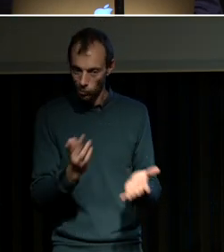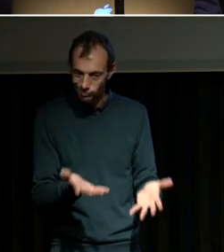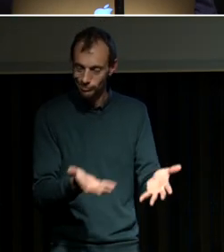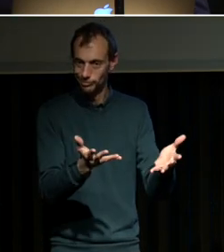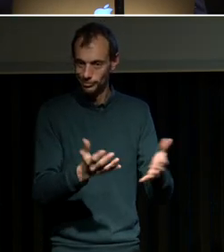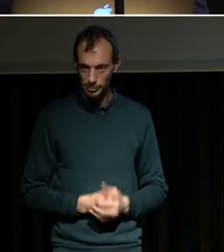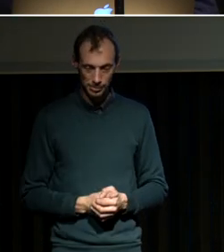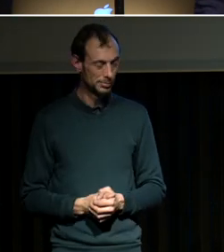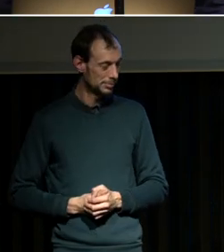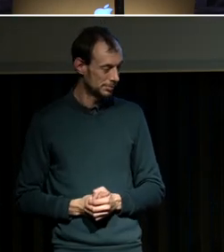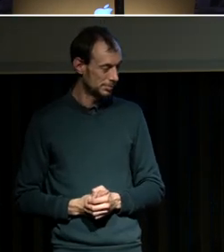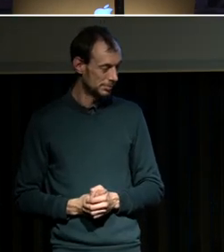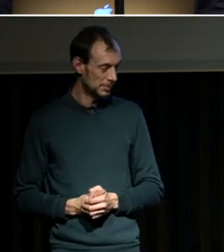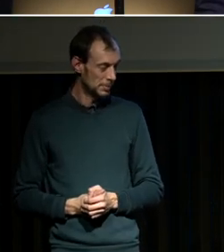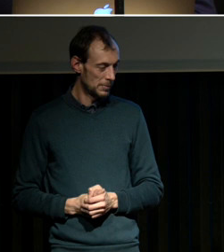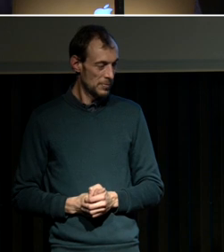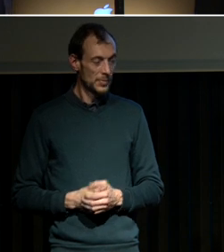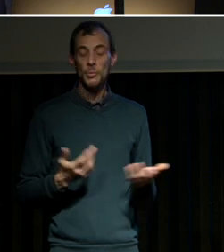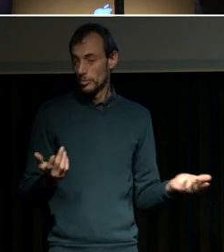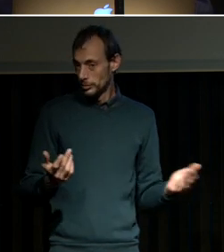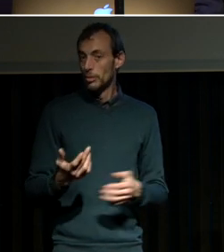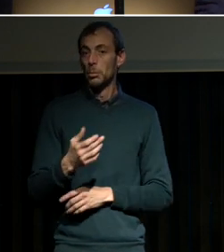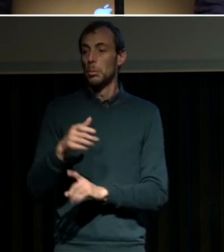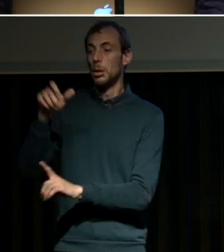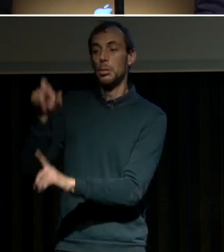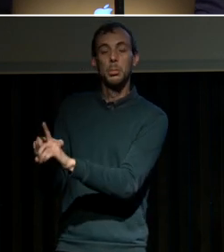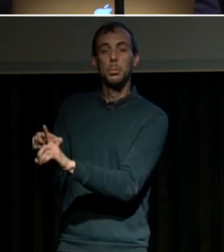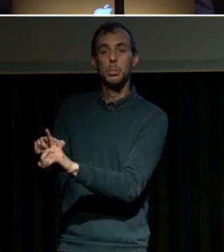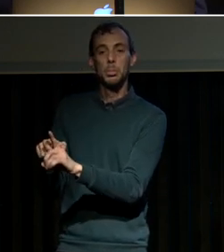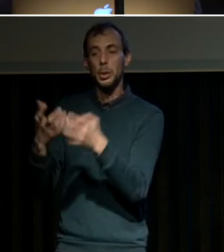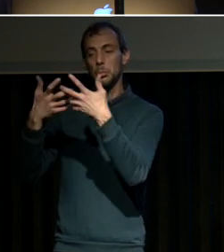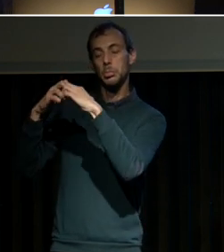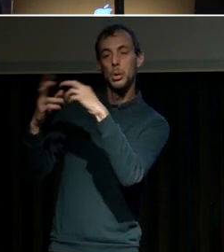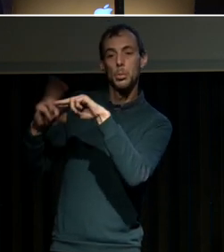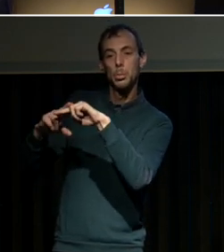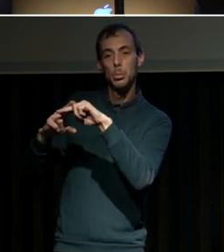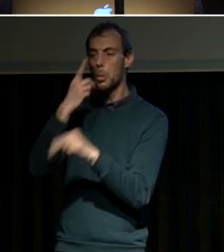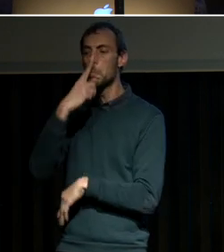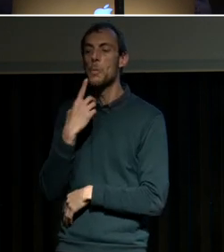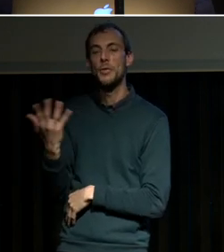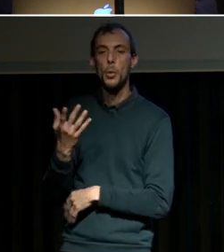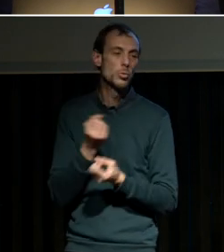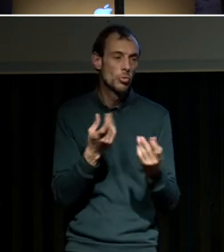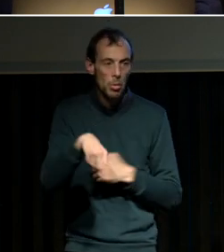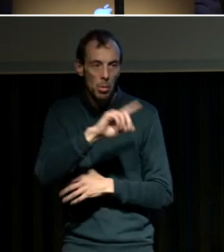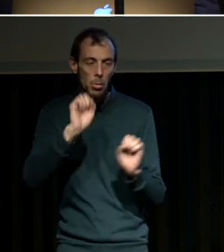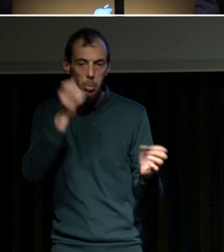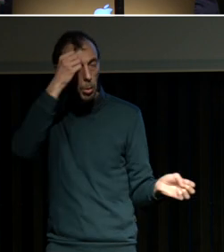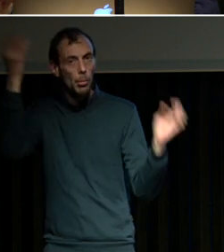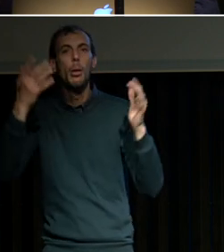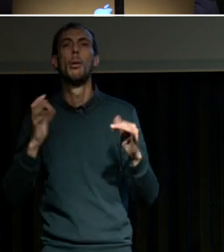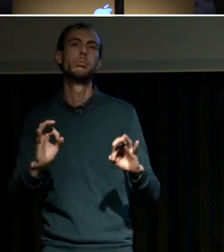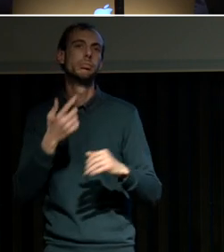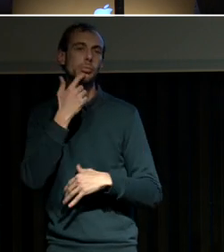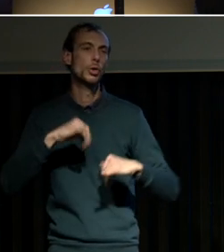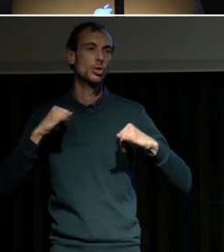Quel est le profil des donneurs en état de mort encéphalique? On a coutume de penser que ce sont des jeunes traumatisés crâniens qui ont eu des accidents de la route.